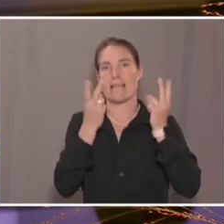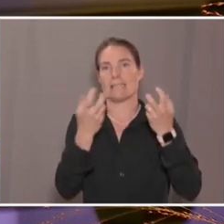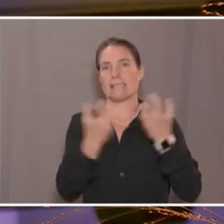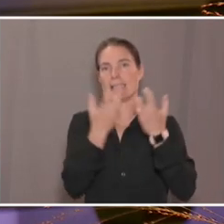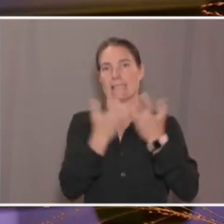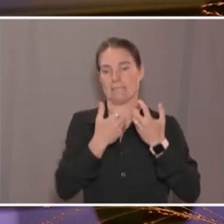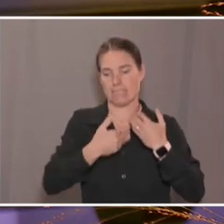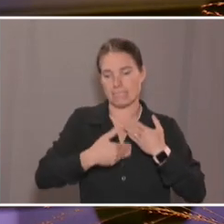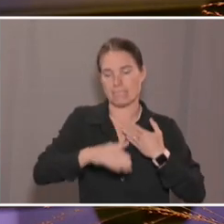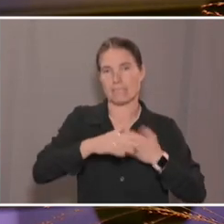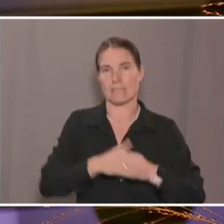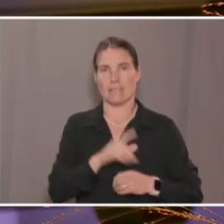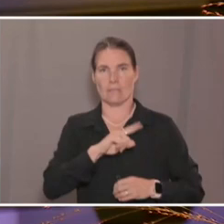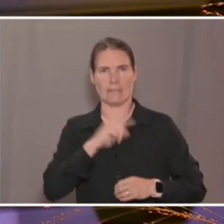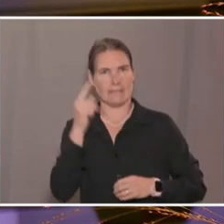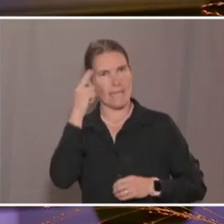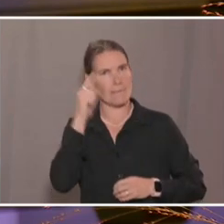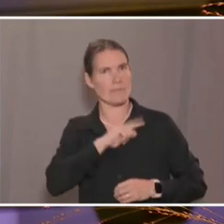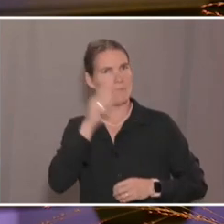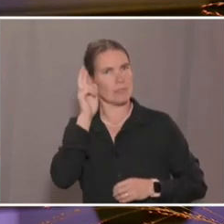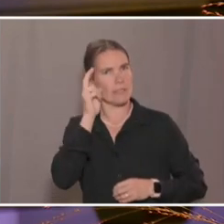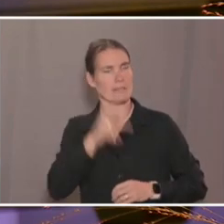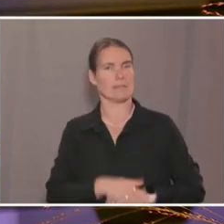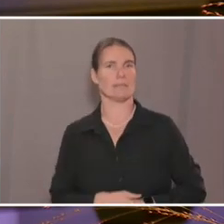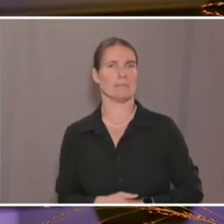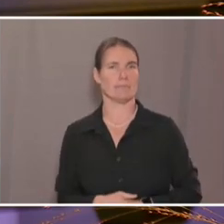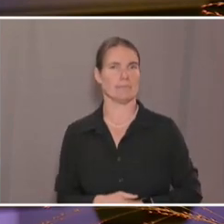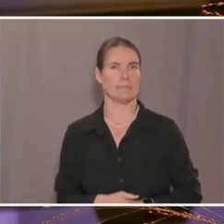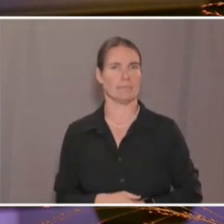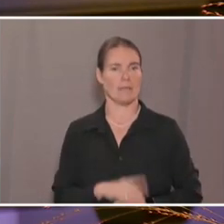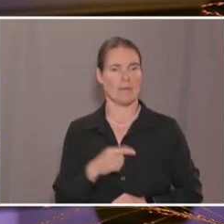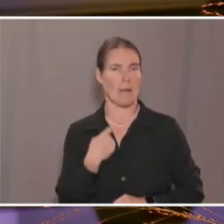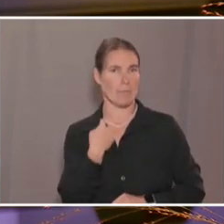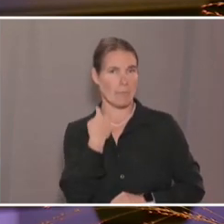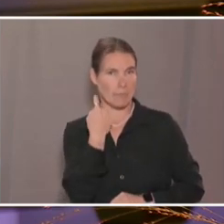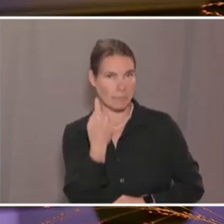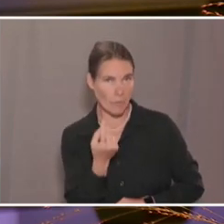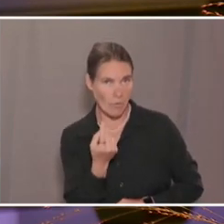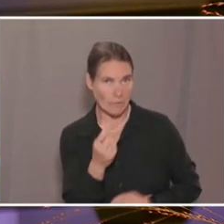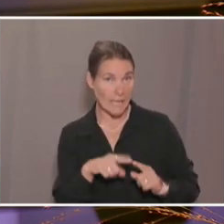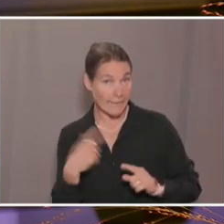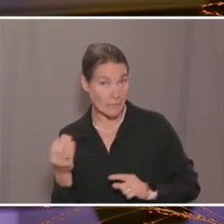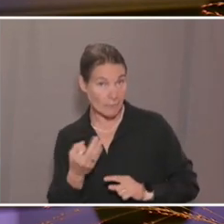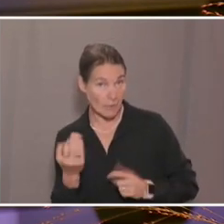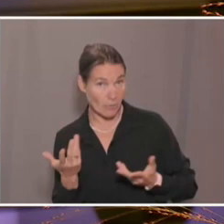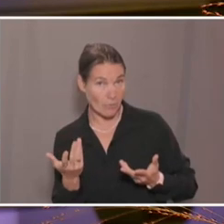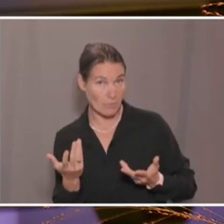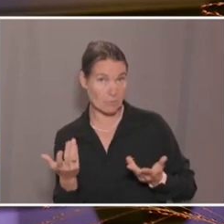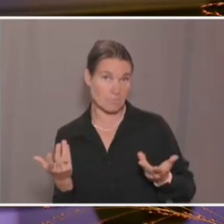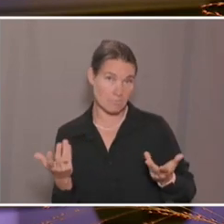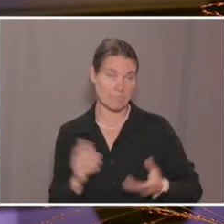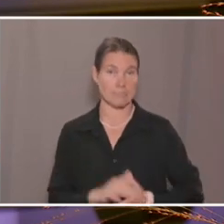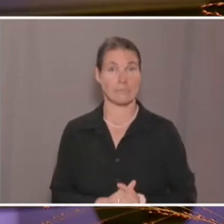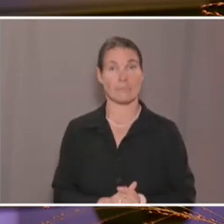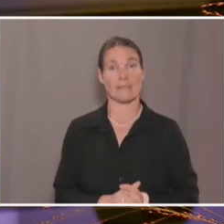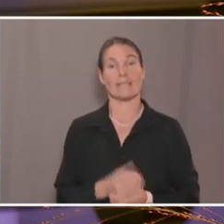lautet bislang unser Selbstverständnis und unsere Erzählung. Ob wir ab morgen eine andere brauchen, das werden uns gleich in